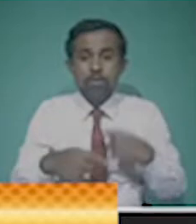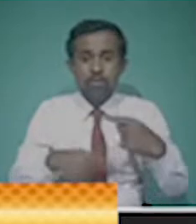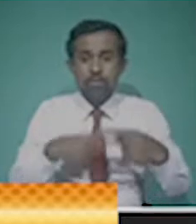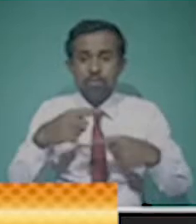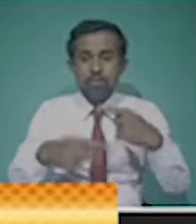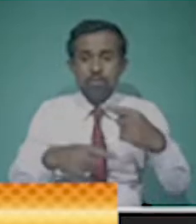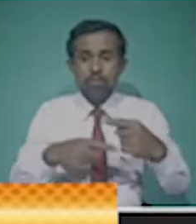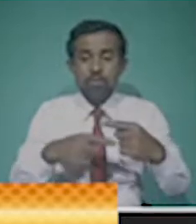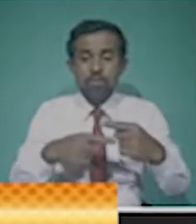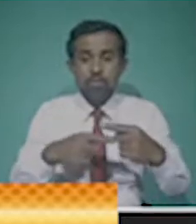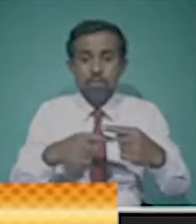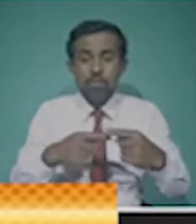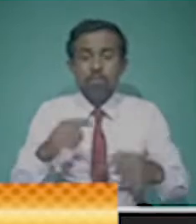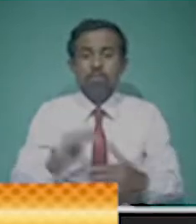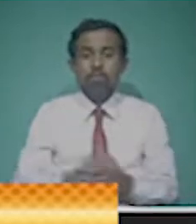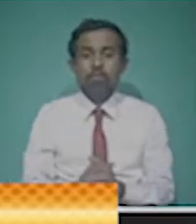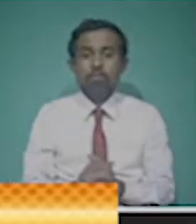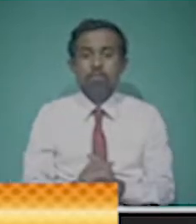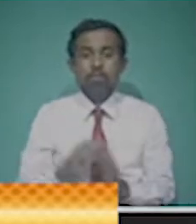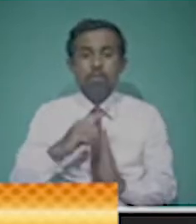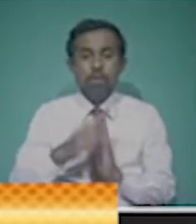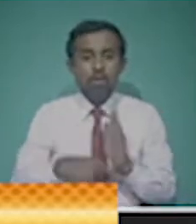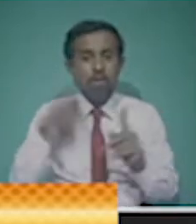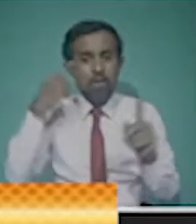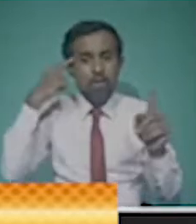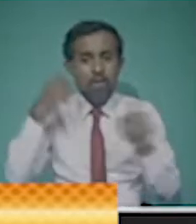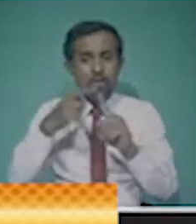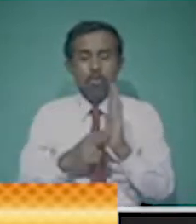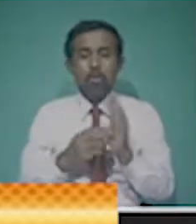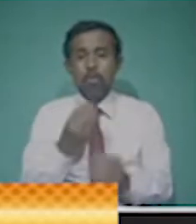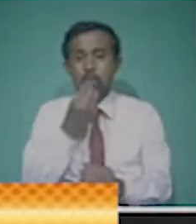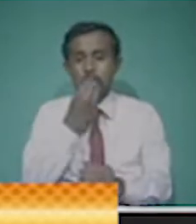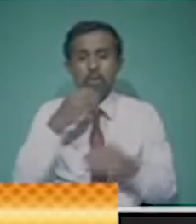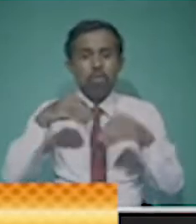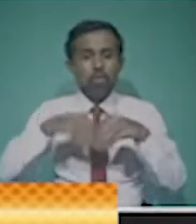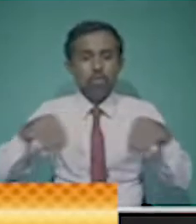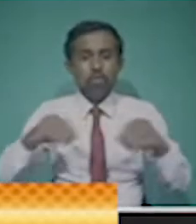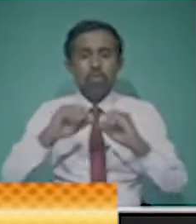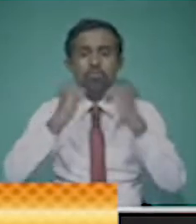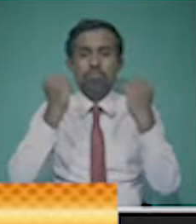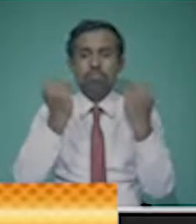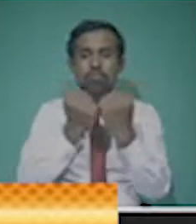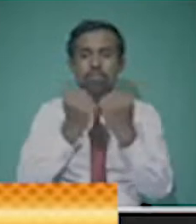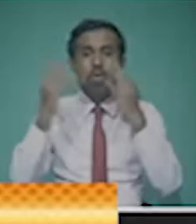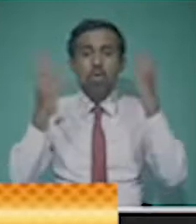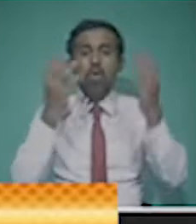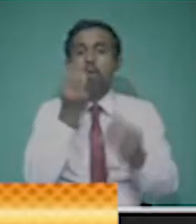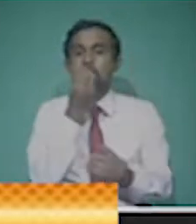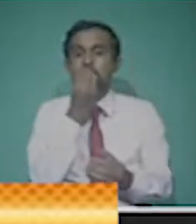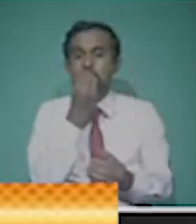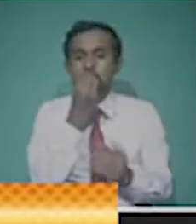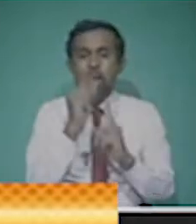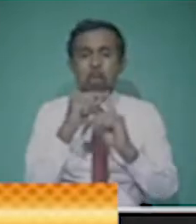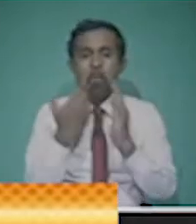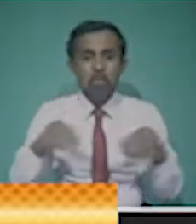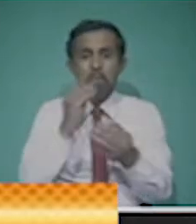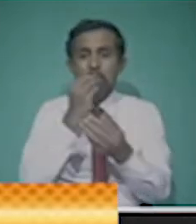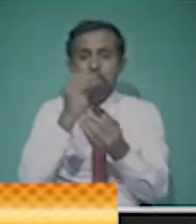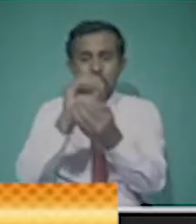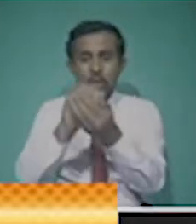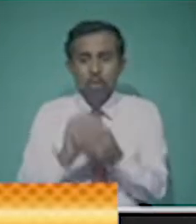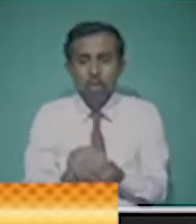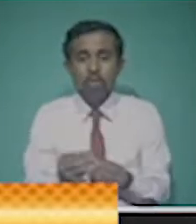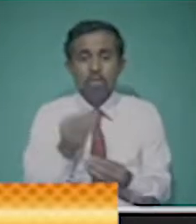பெருந்தொற்று தொழில்களின் கஷ்டநிலை தொடர்பாக நாடாளுமன்றில் இன்று ஒத்திவைப்பு யோசனையை முன்வைத்து உரையாற்றிய போதே மனோ கணேசன் இதனை குறிப்பிட்டார்.